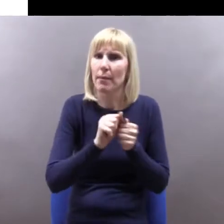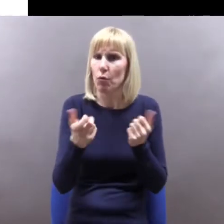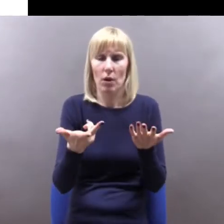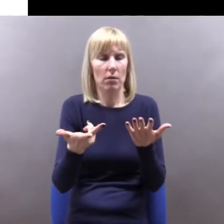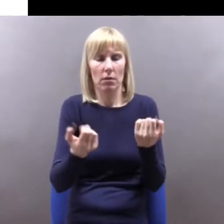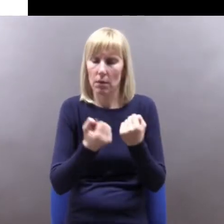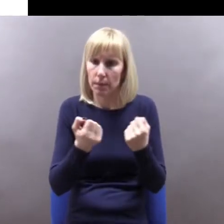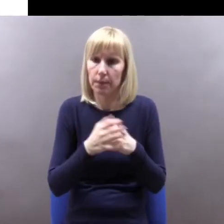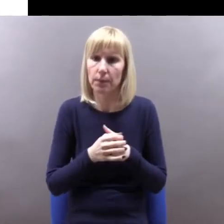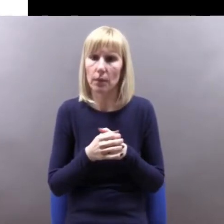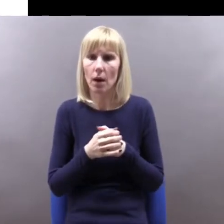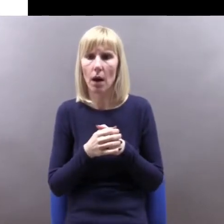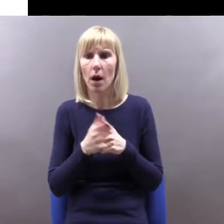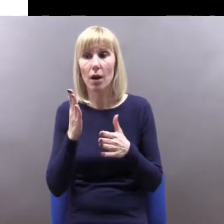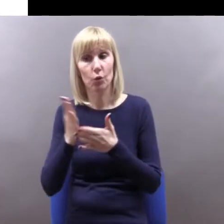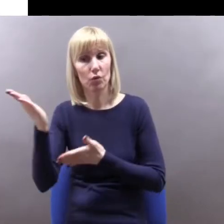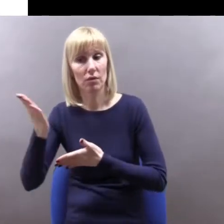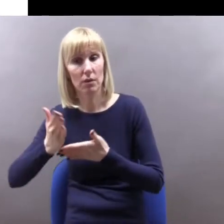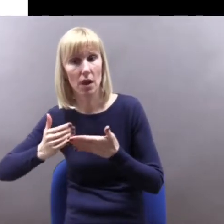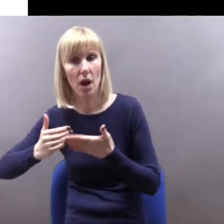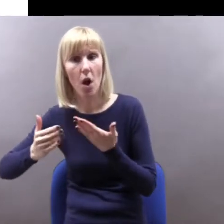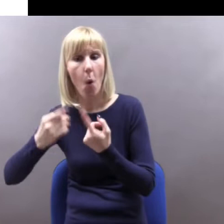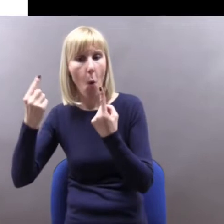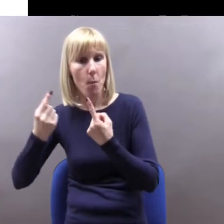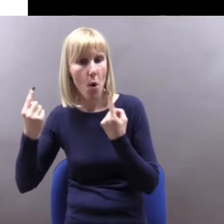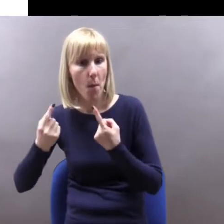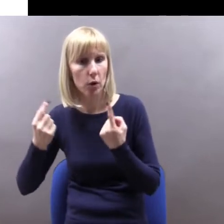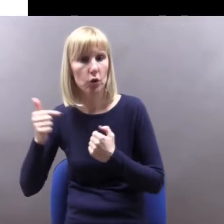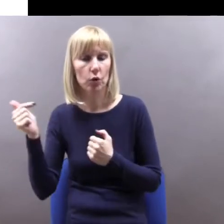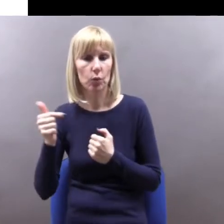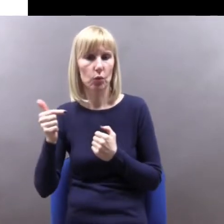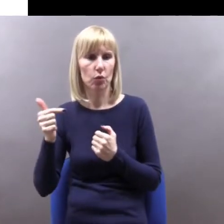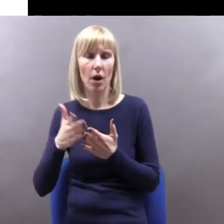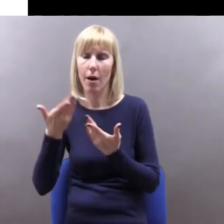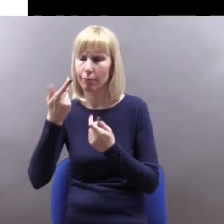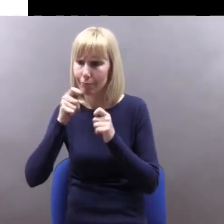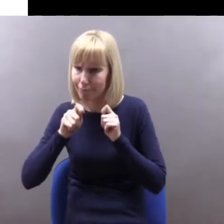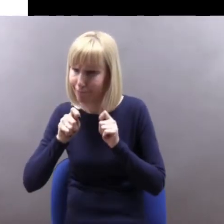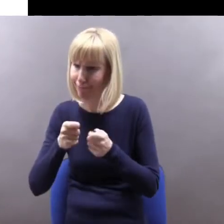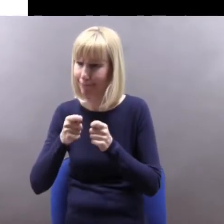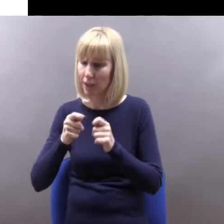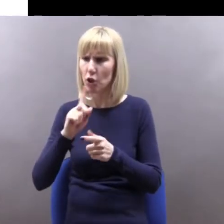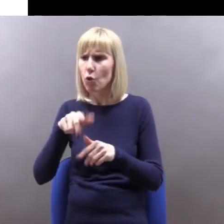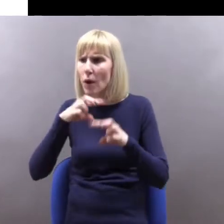ta informacja jest strategiczna dla tych, którzy będą z tego rozwiązania chcieli skorzystać.